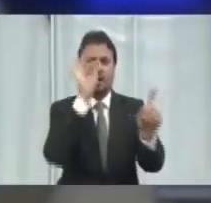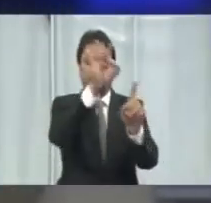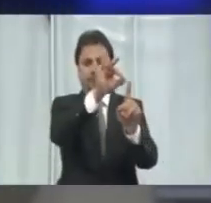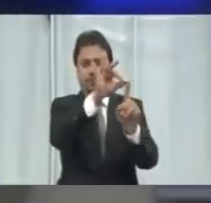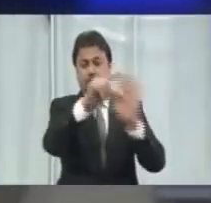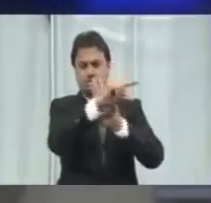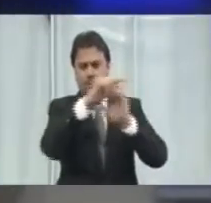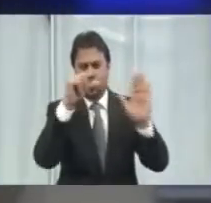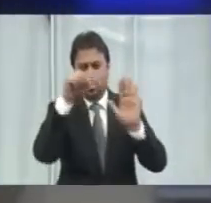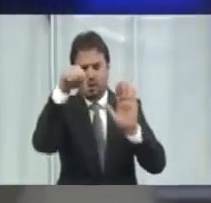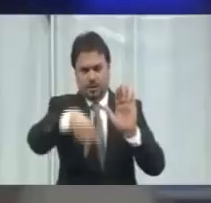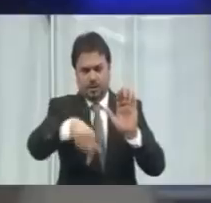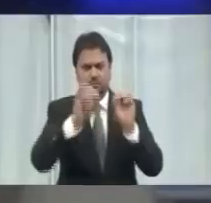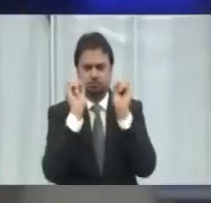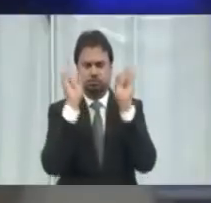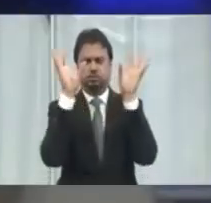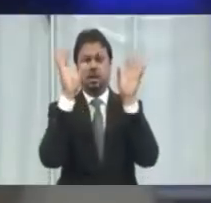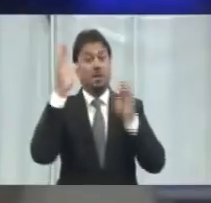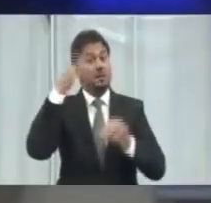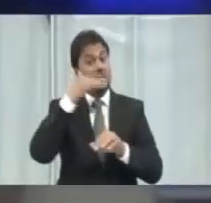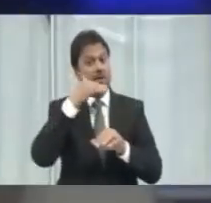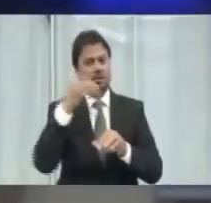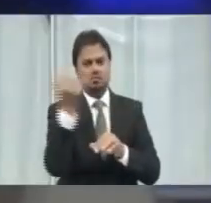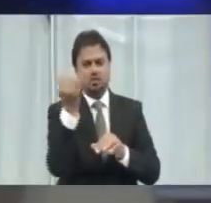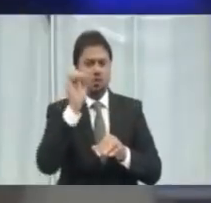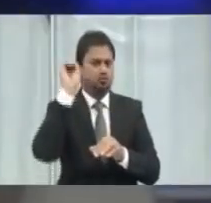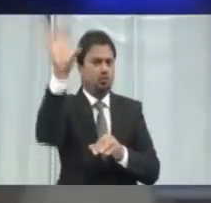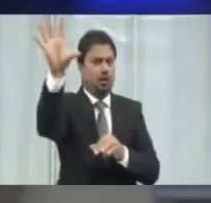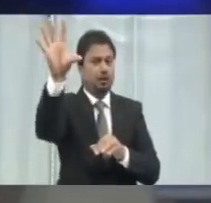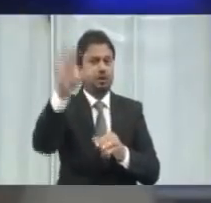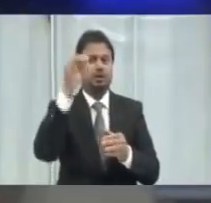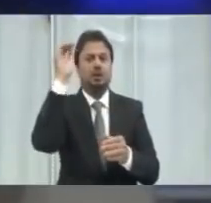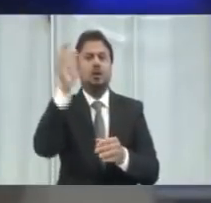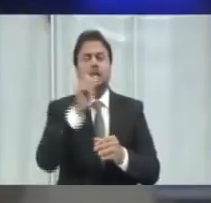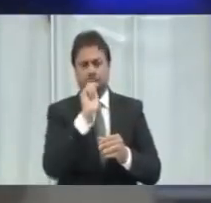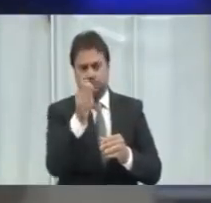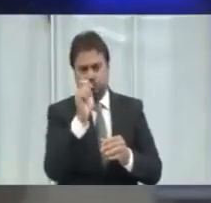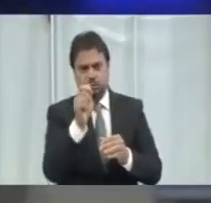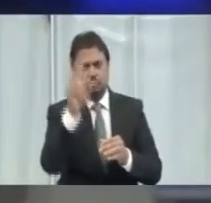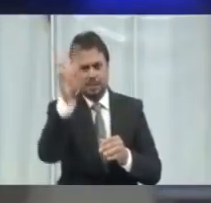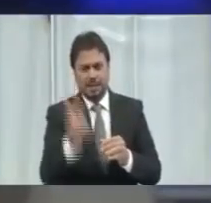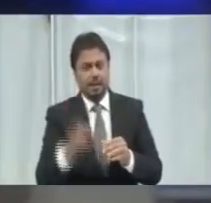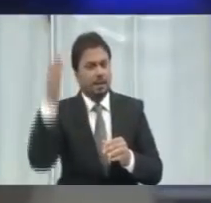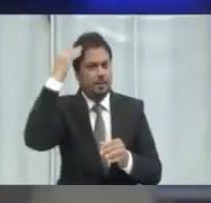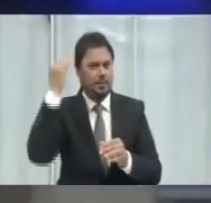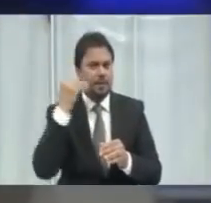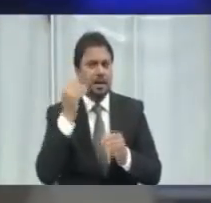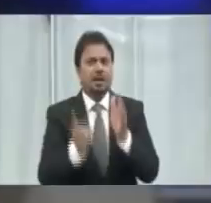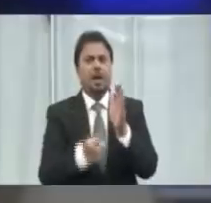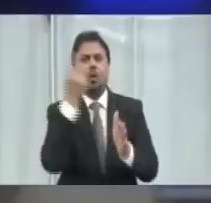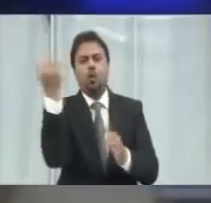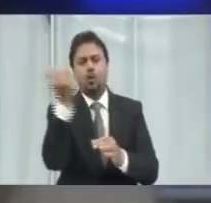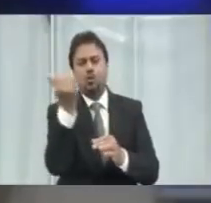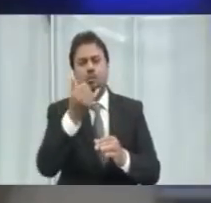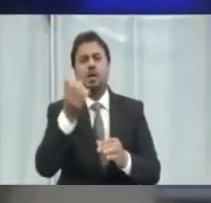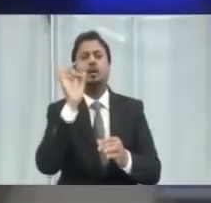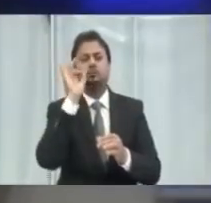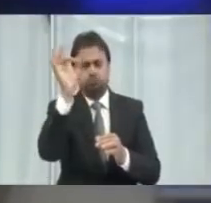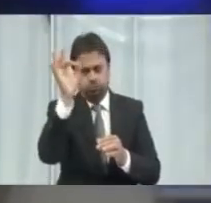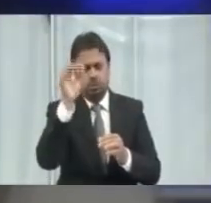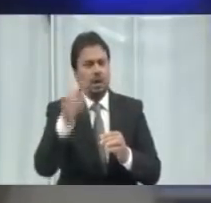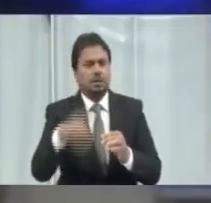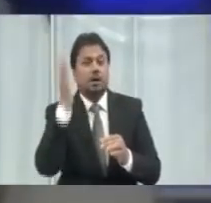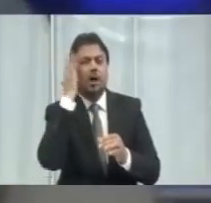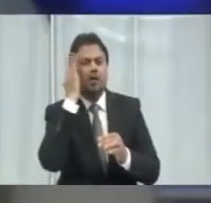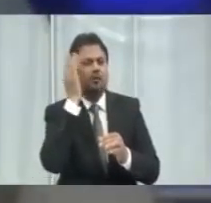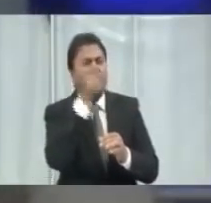وحول هذا الحدث اللافت في بابل تنضم إلينا مباشرة من هناك مراسلتنا إيمان محمد. إيمان أهلا بك، هل تمت معرفة